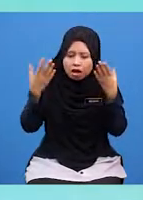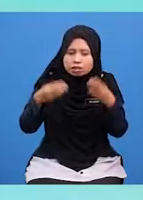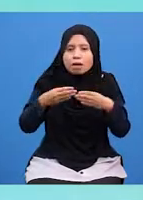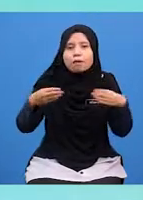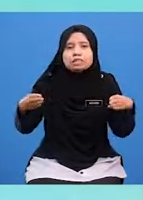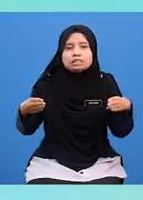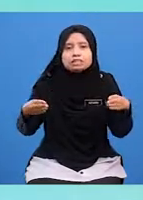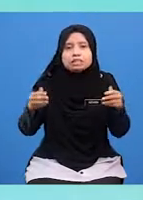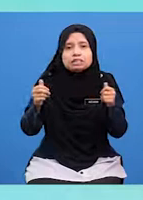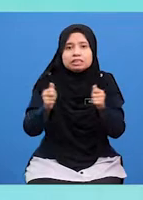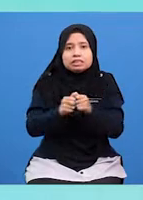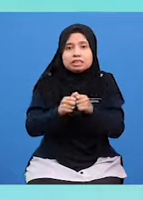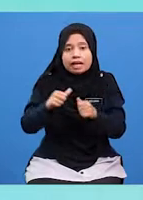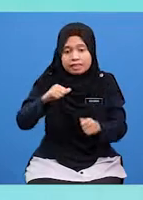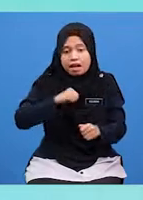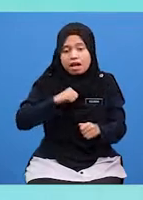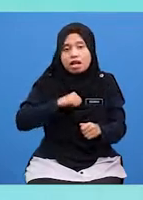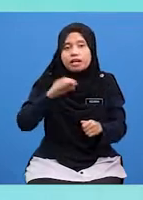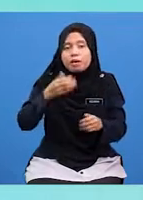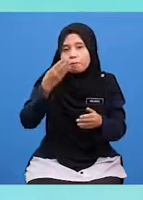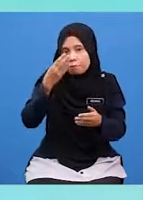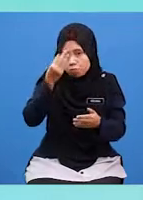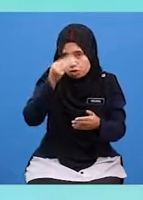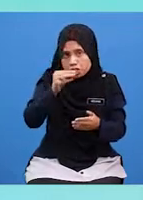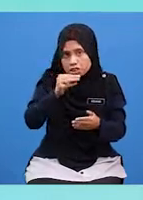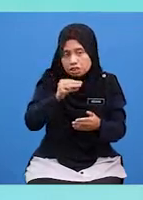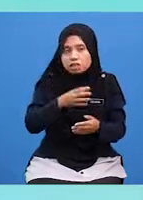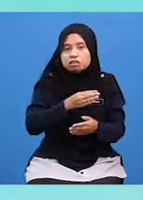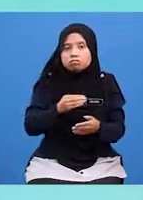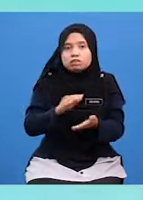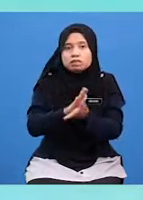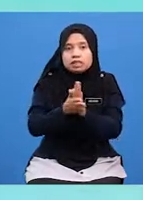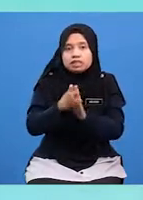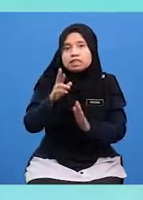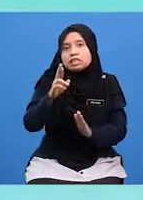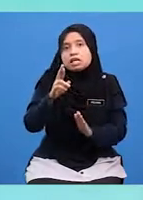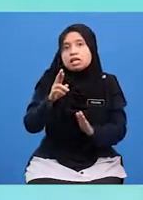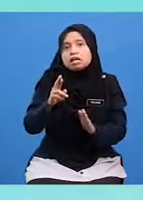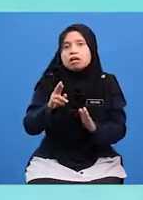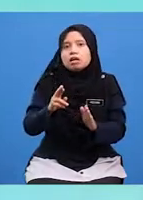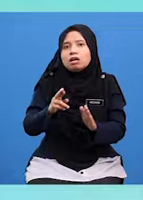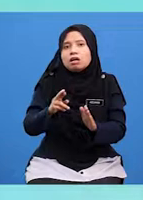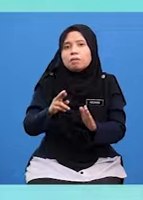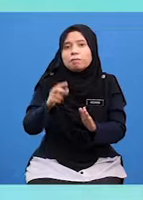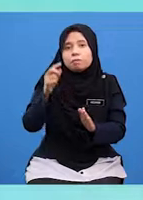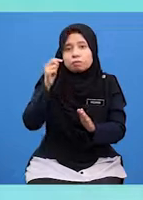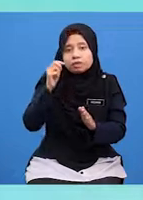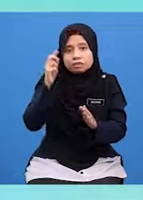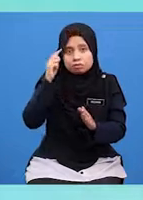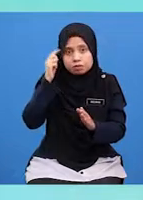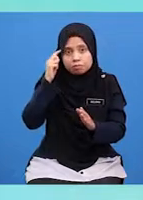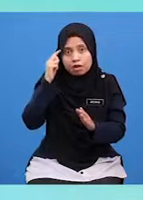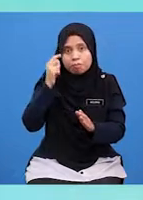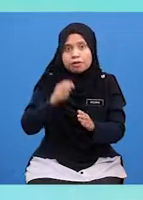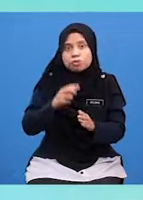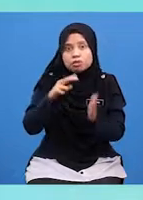bahasa dengan akhlak yang mulia dan terpuji serta menjadi resipi kejayaan beliau sehingga